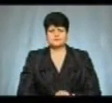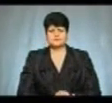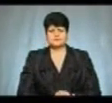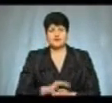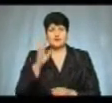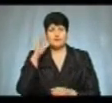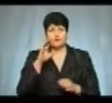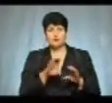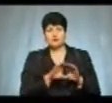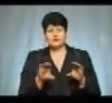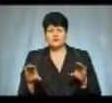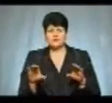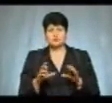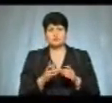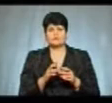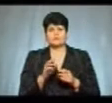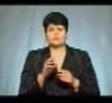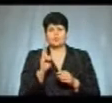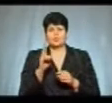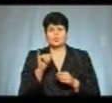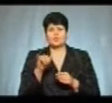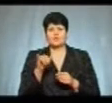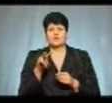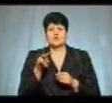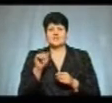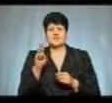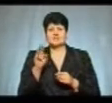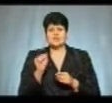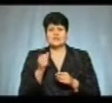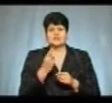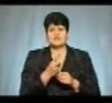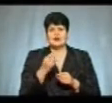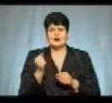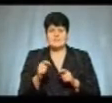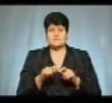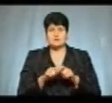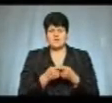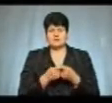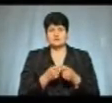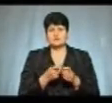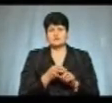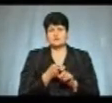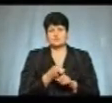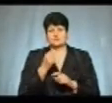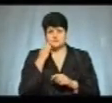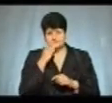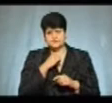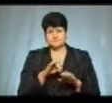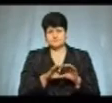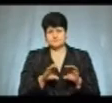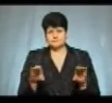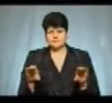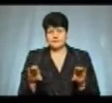Водопровідну трубу на вулиці Куліша 2А прорвало через зношеність, повідомила прес-секретар комунального підприємства «Тернопільводоканал» Наталія Турчин.